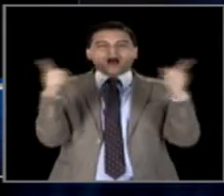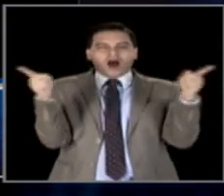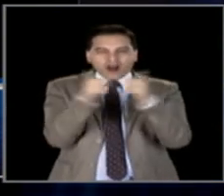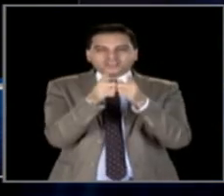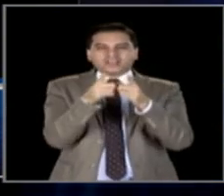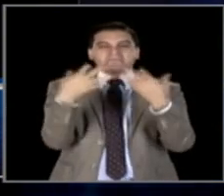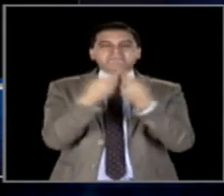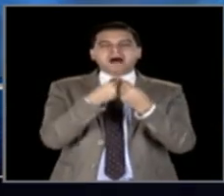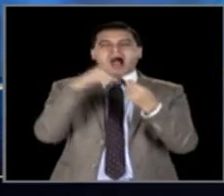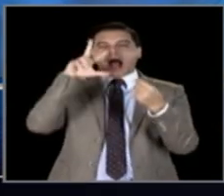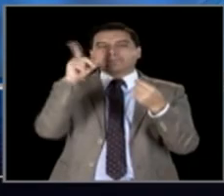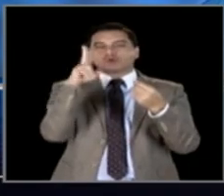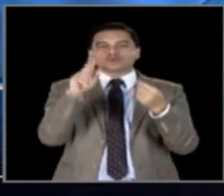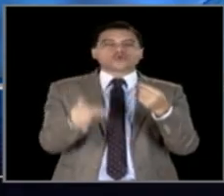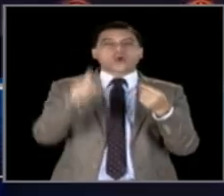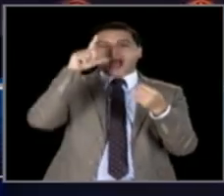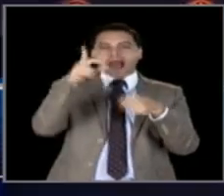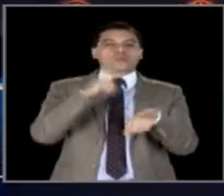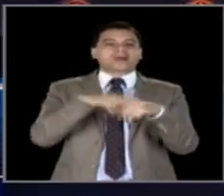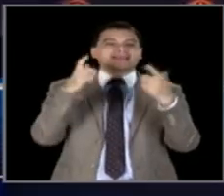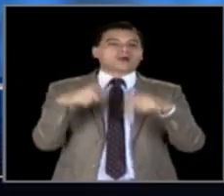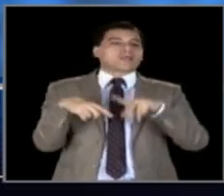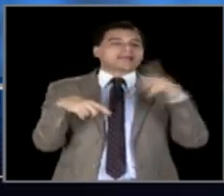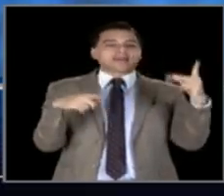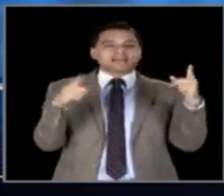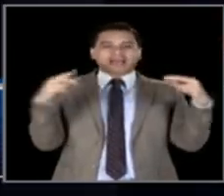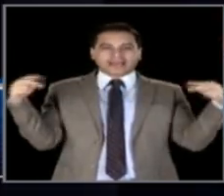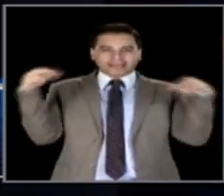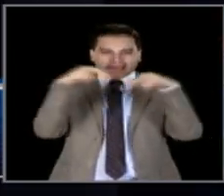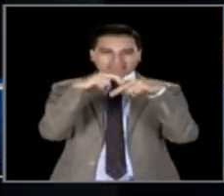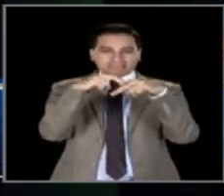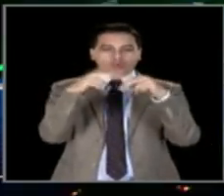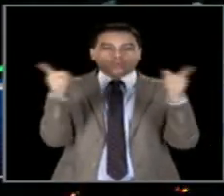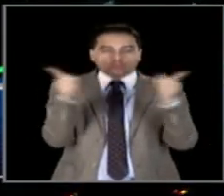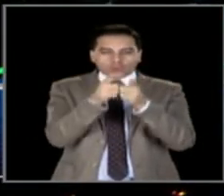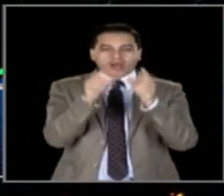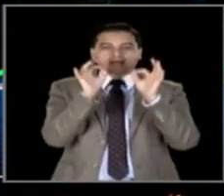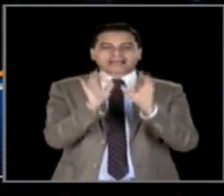هي؟ أسبانيا. طبعا إجابة صحيحة.